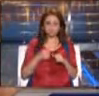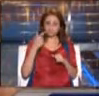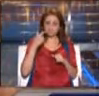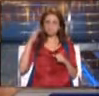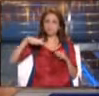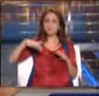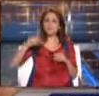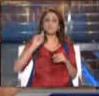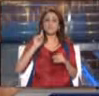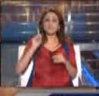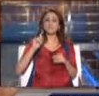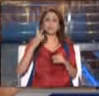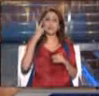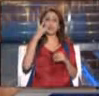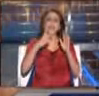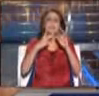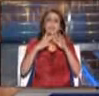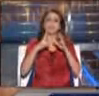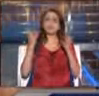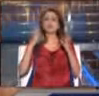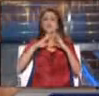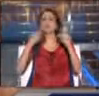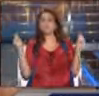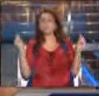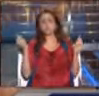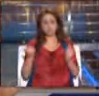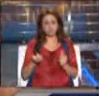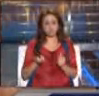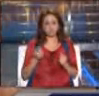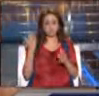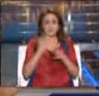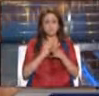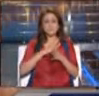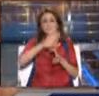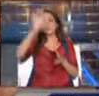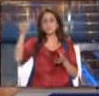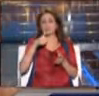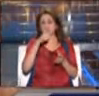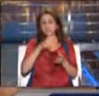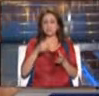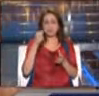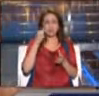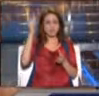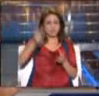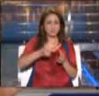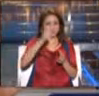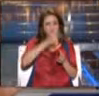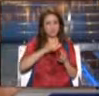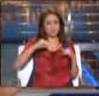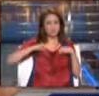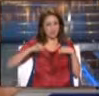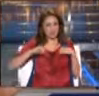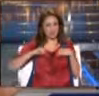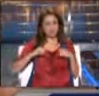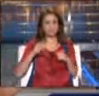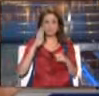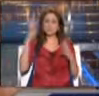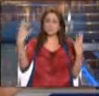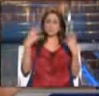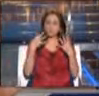الساحة، خلاص بتنزل درجة تانية وبتختفي. فاعتقد ده كل ده بيسبب ضغينة عند الاندية وعند المشاهد